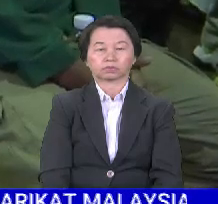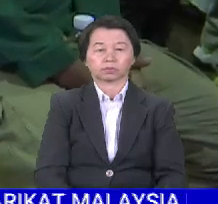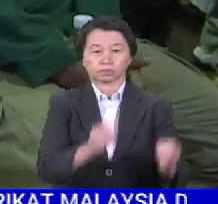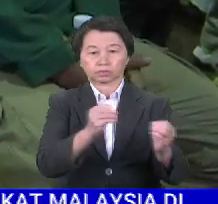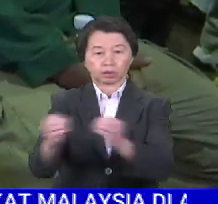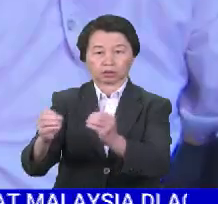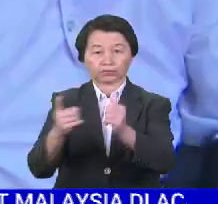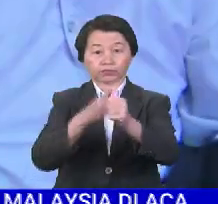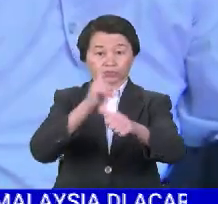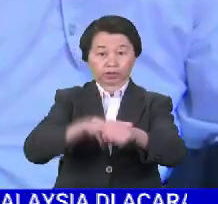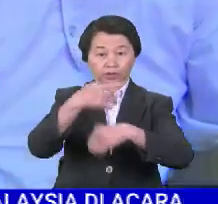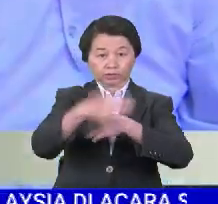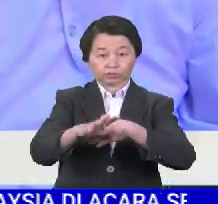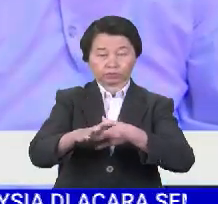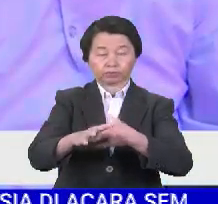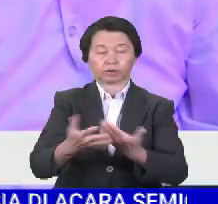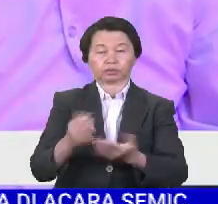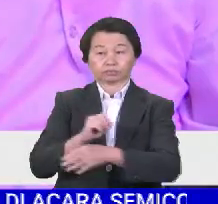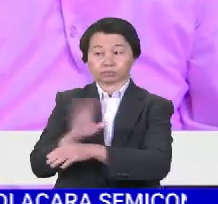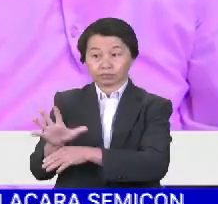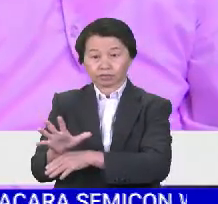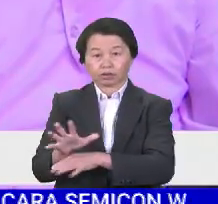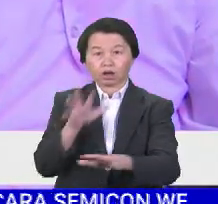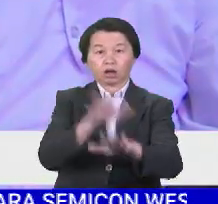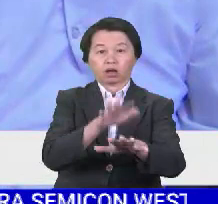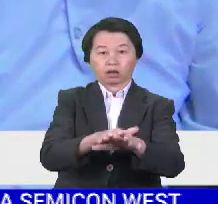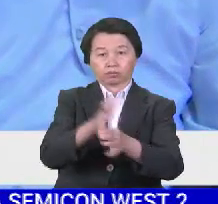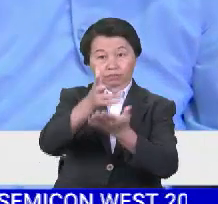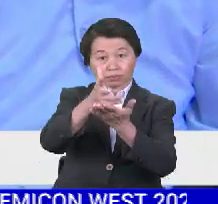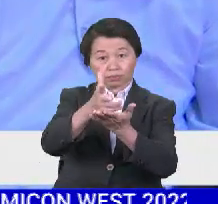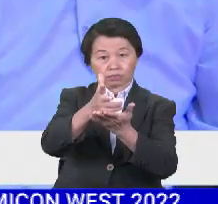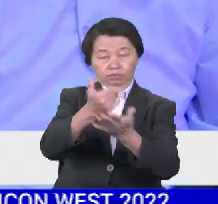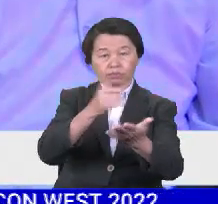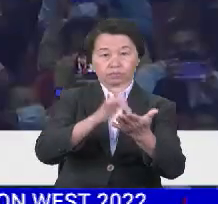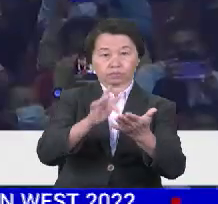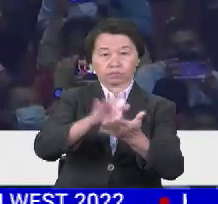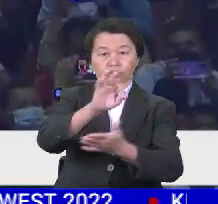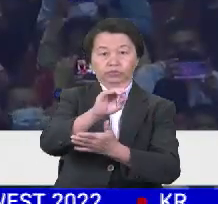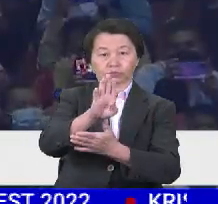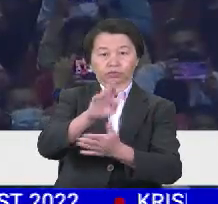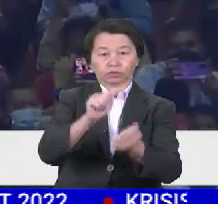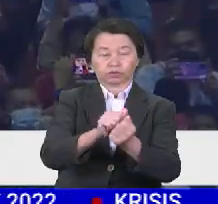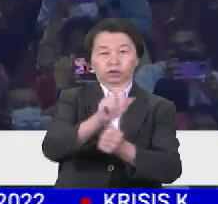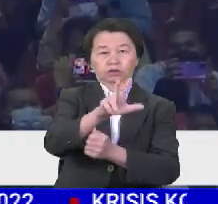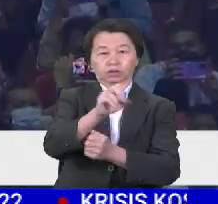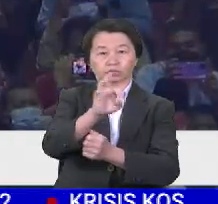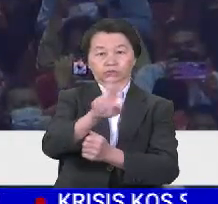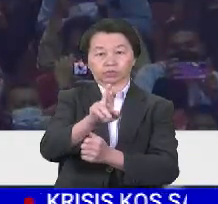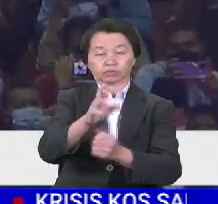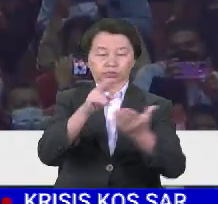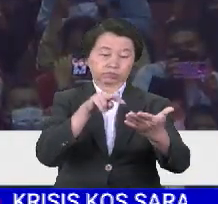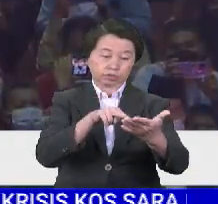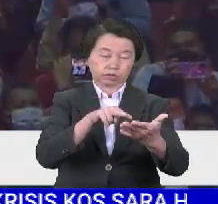Penganjuran sulung selepas pandemik itu turut mendapat sambutan melalui siaran langsung melalui laman sosial Facebook dengan lebih 30,000